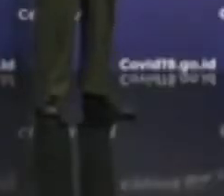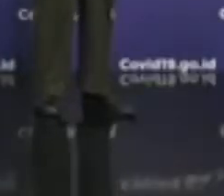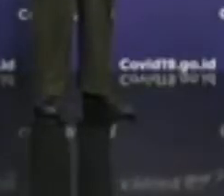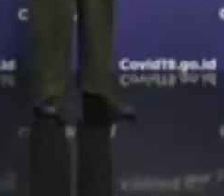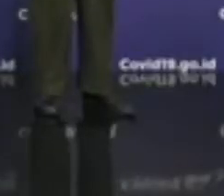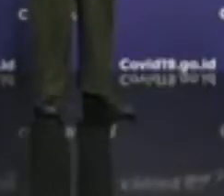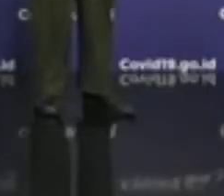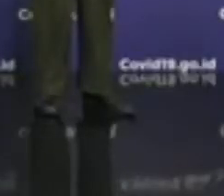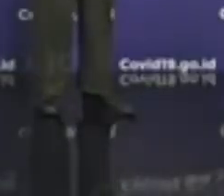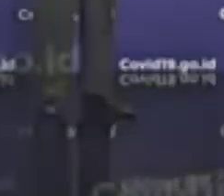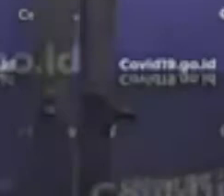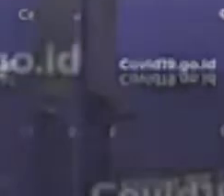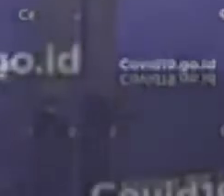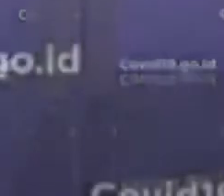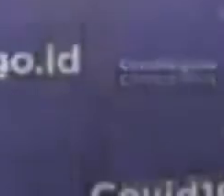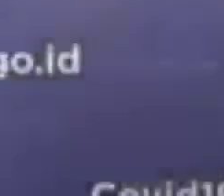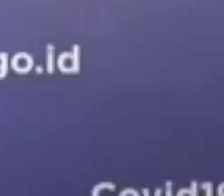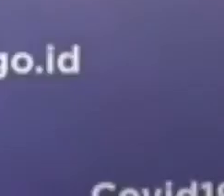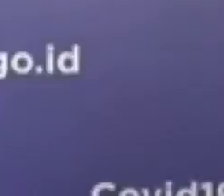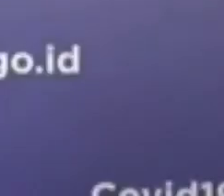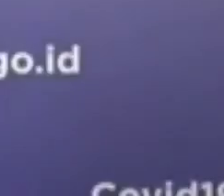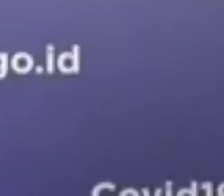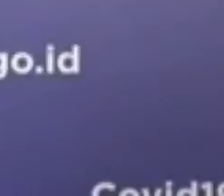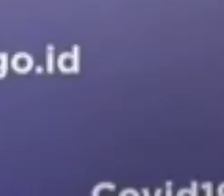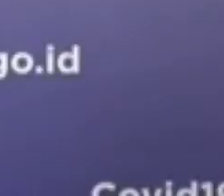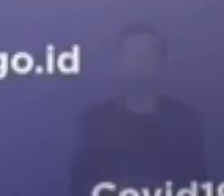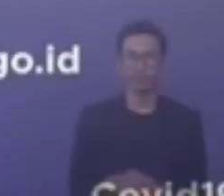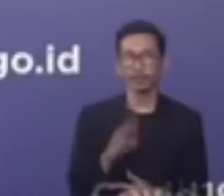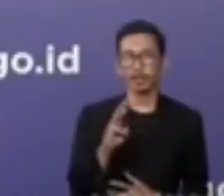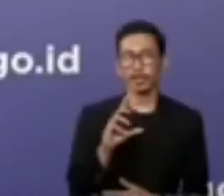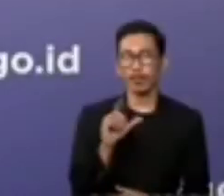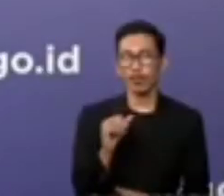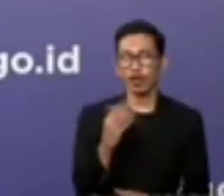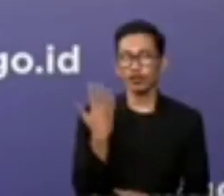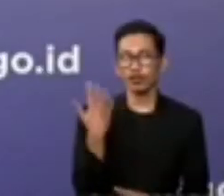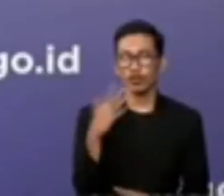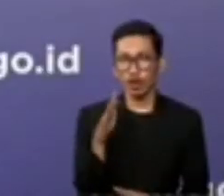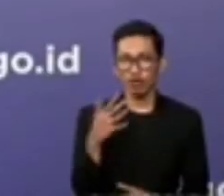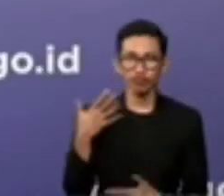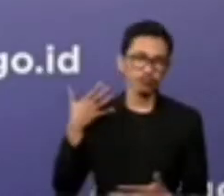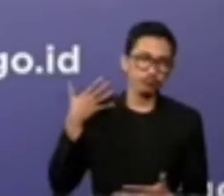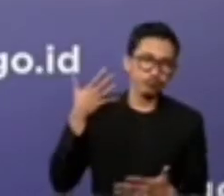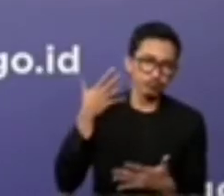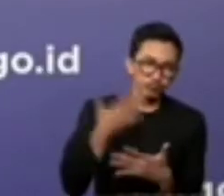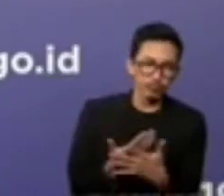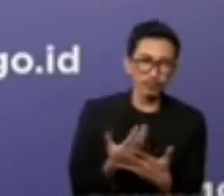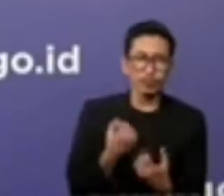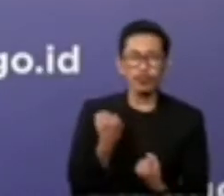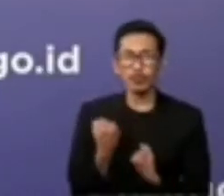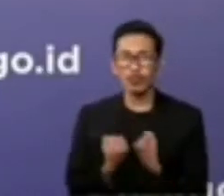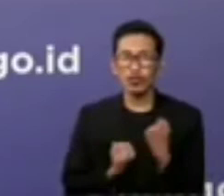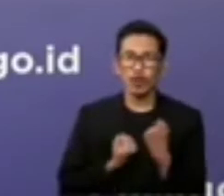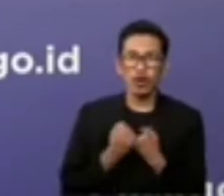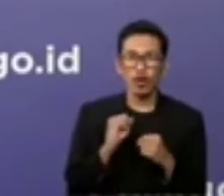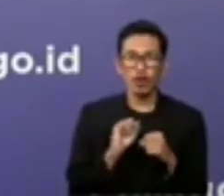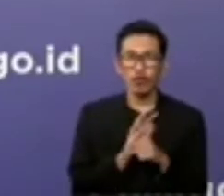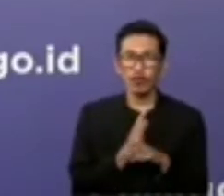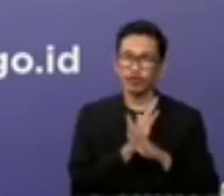Selamat sore, saudara-saudari. Selama lebih dari 3 bulan, kita merasakan beratnya perjuangan menghadapi